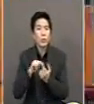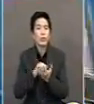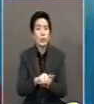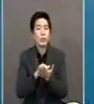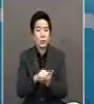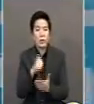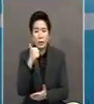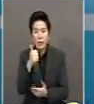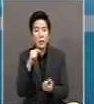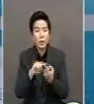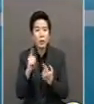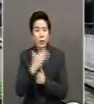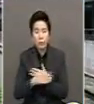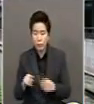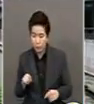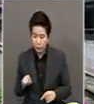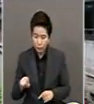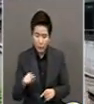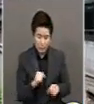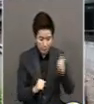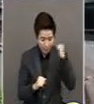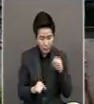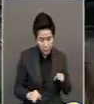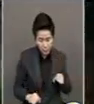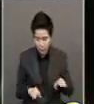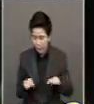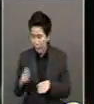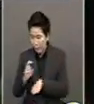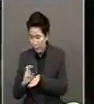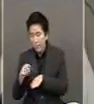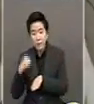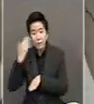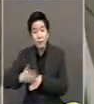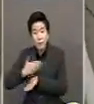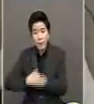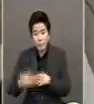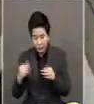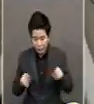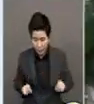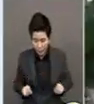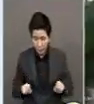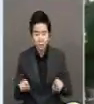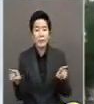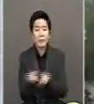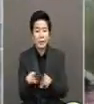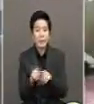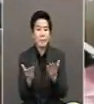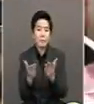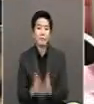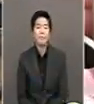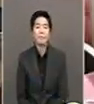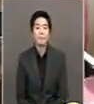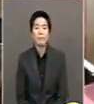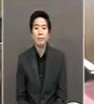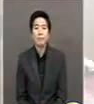ายก็คือรถไฟนั่นเองที่ให้บริการฟรีตั้งแต่สถานีบางซ่อนมาจนถึงที่บางซื่อเช่นเดียวกัน